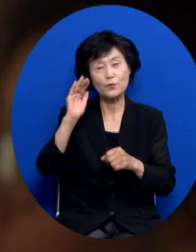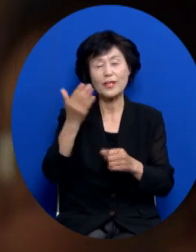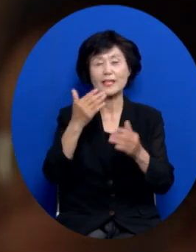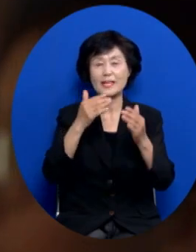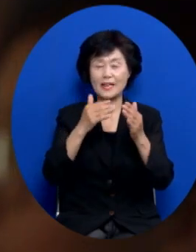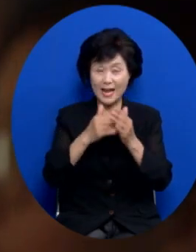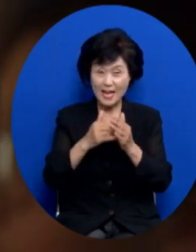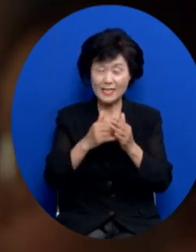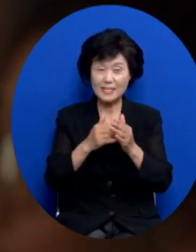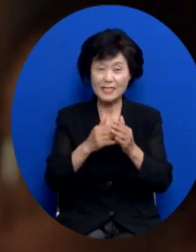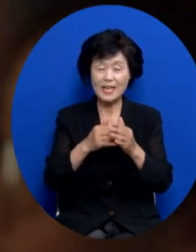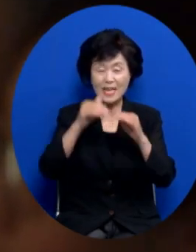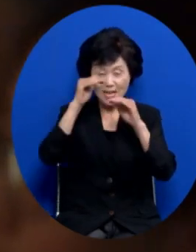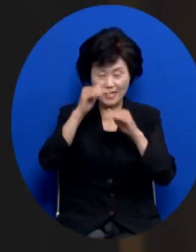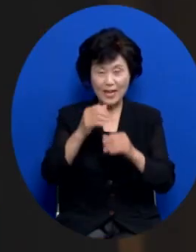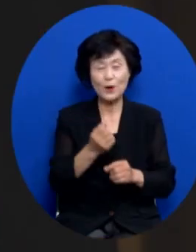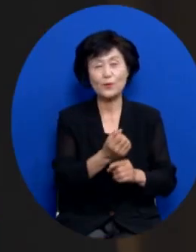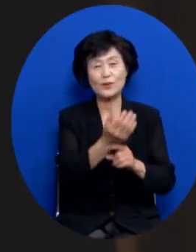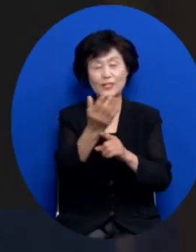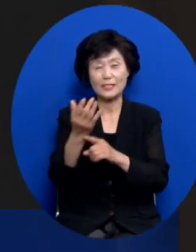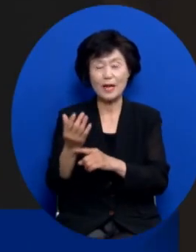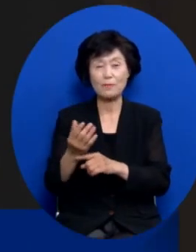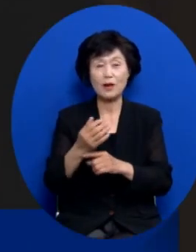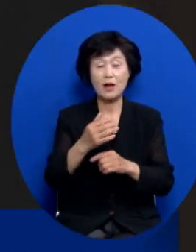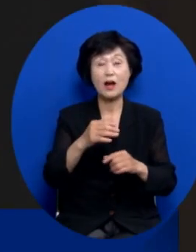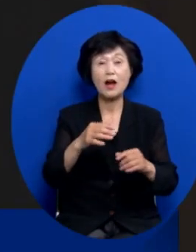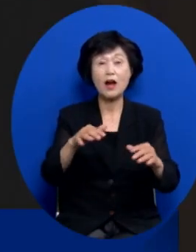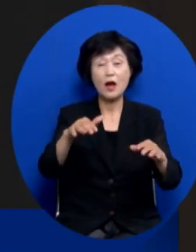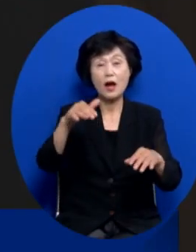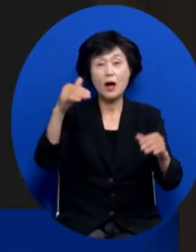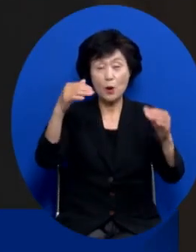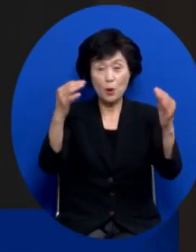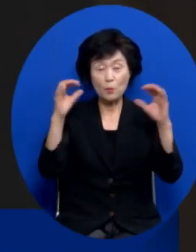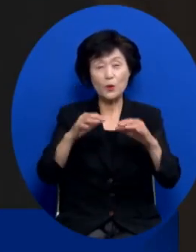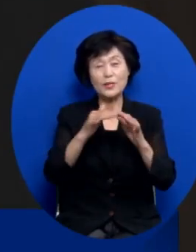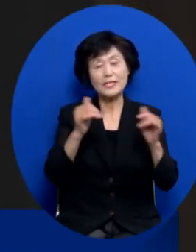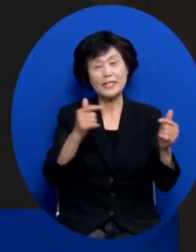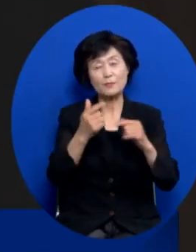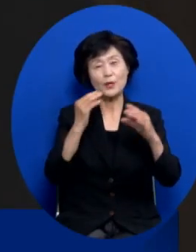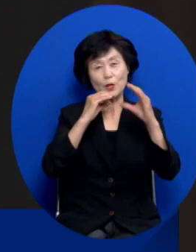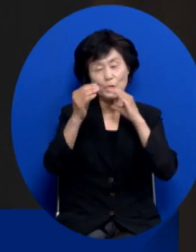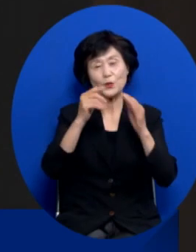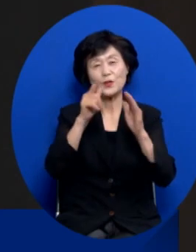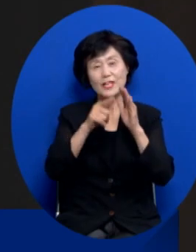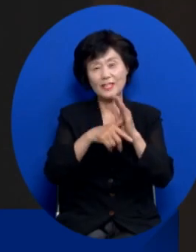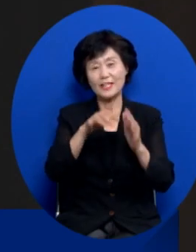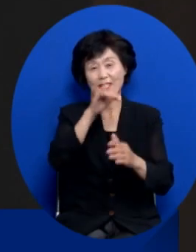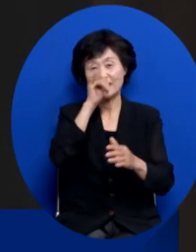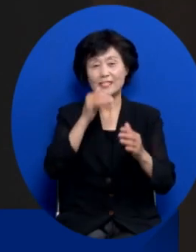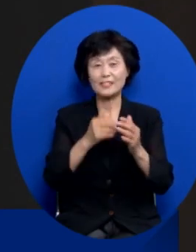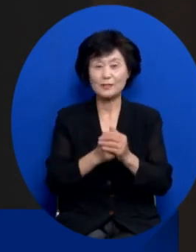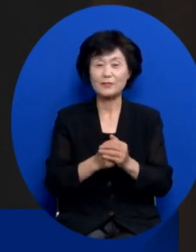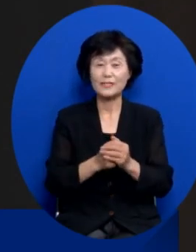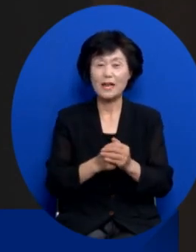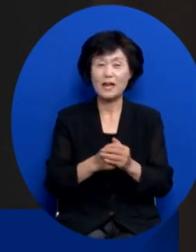관객들과 소통하는 시간을 가졌습니다. 대학을 졸업하고 끝나고 갈